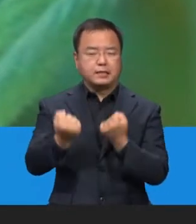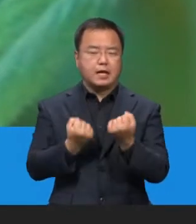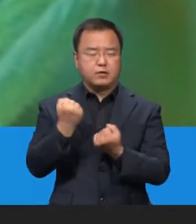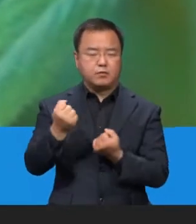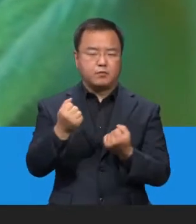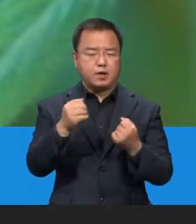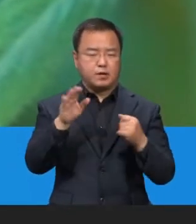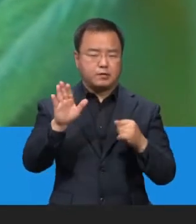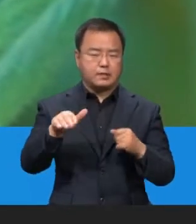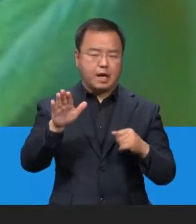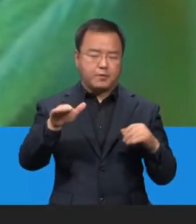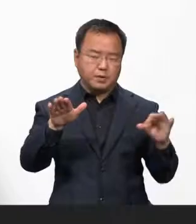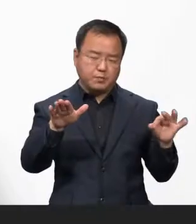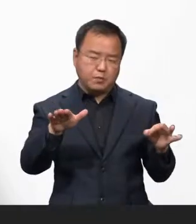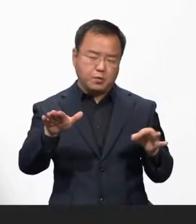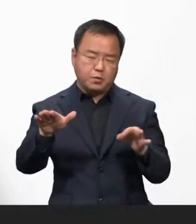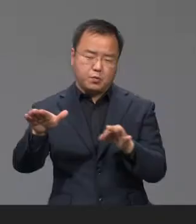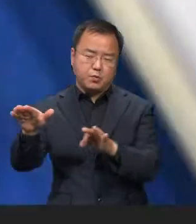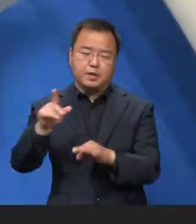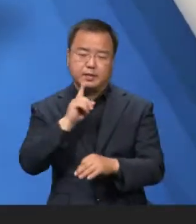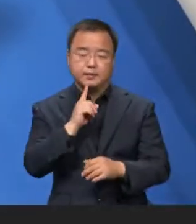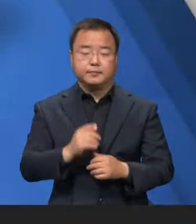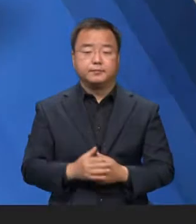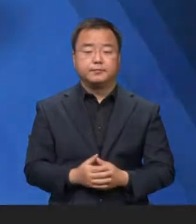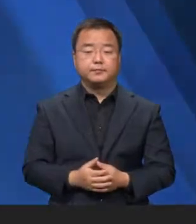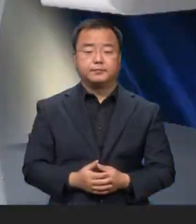뉴스지에서 만나보시죠.